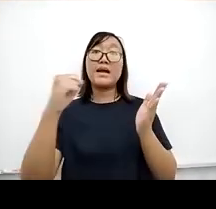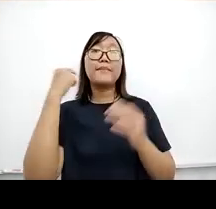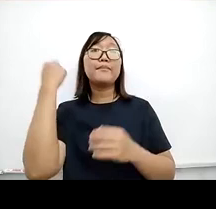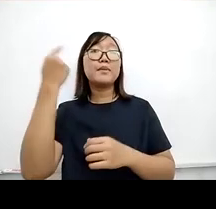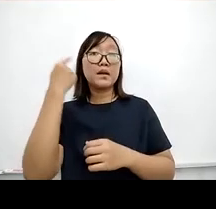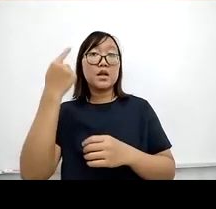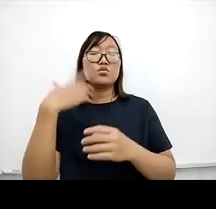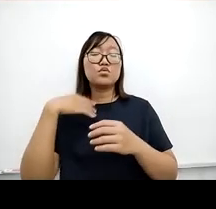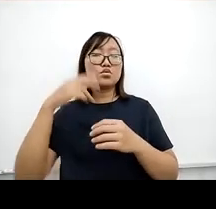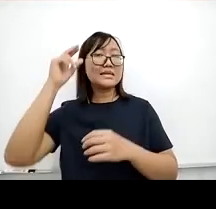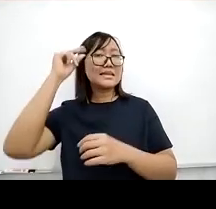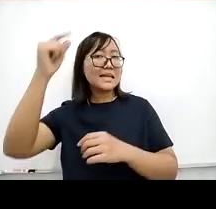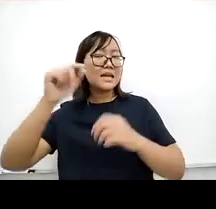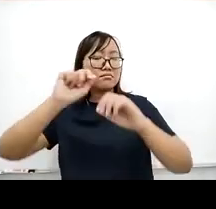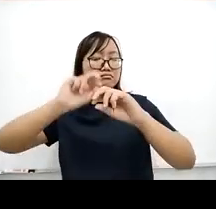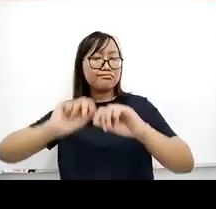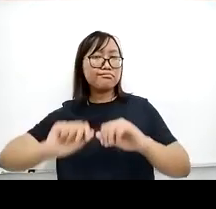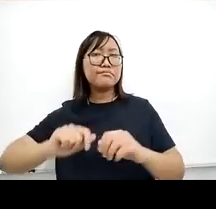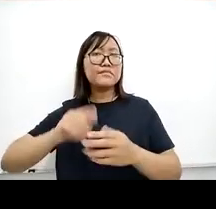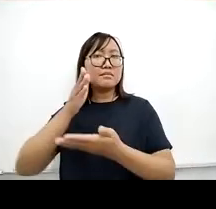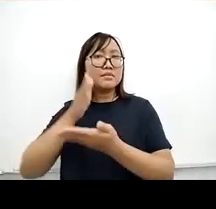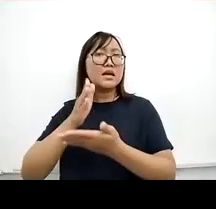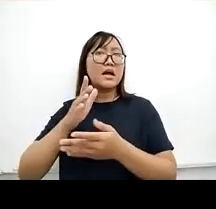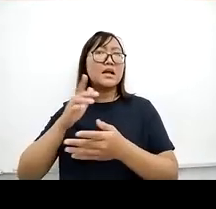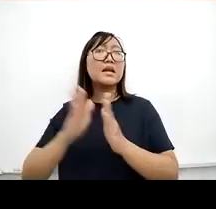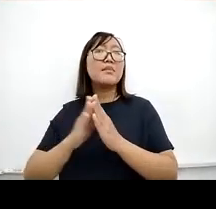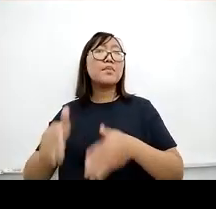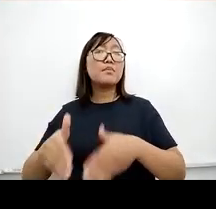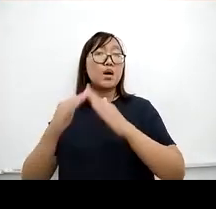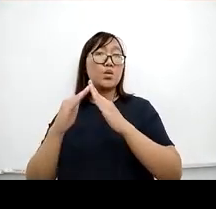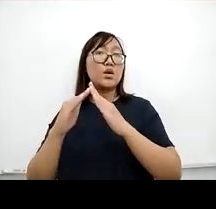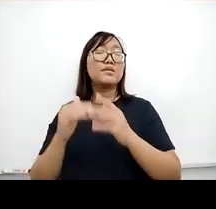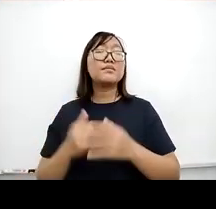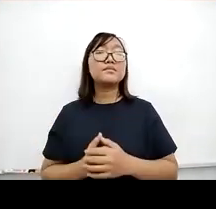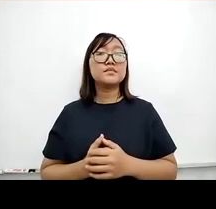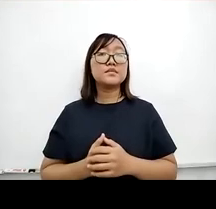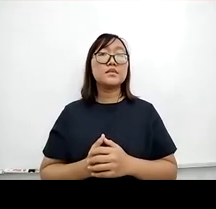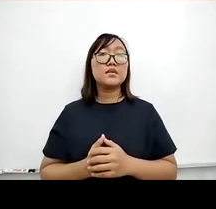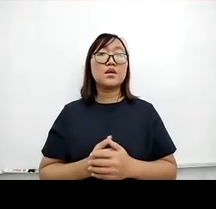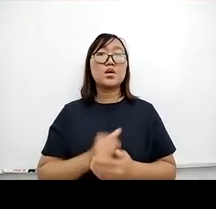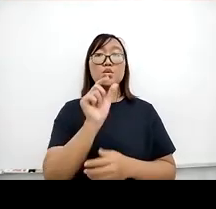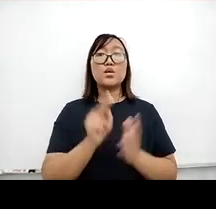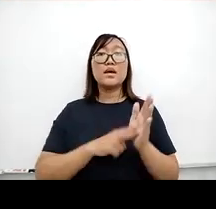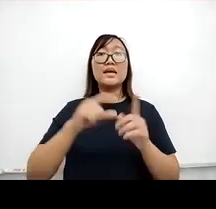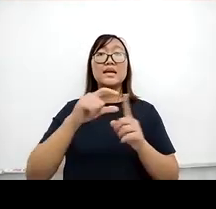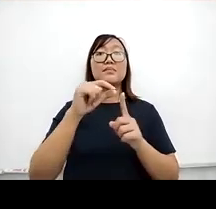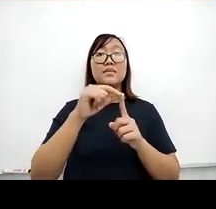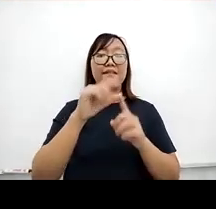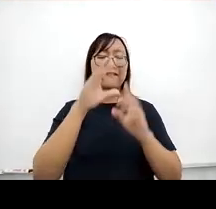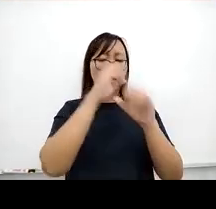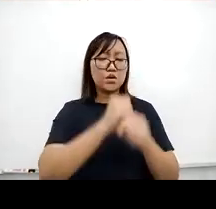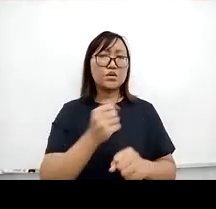dan program pembangunannya kemudian UNDP fokus pada sisi pencegahan